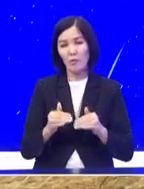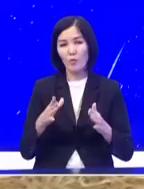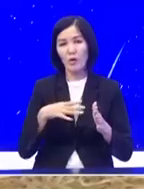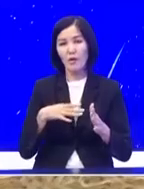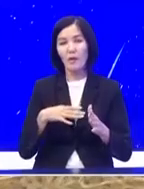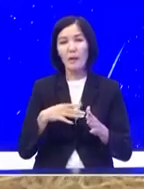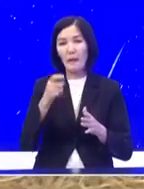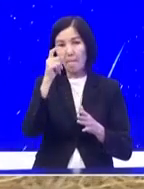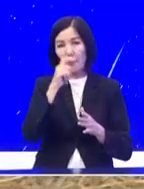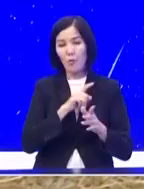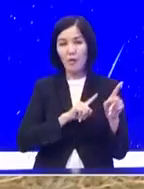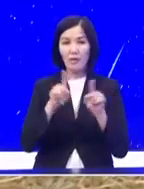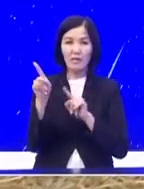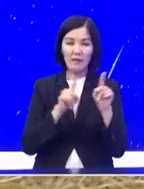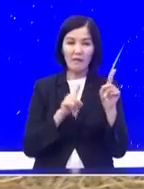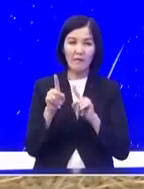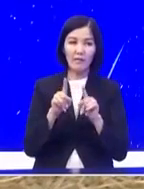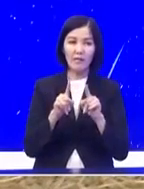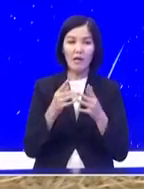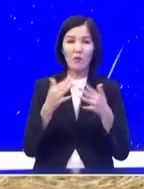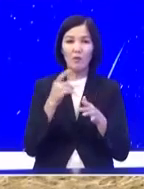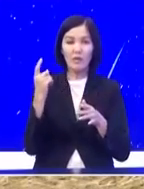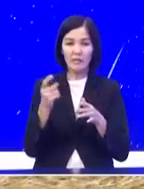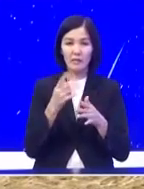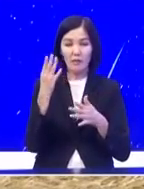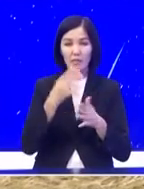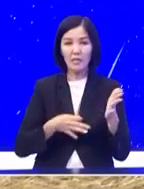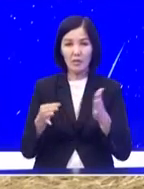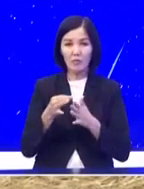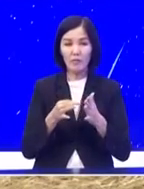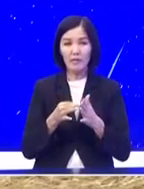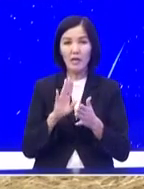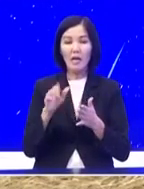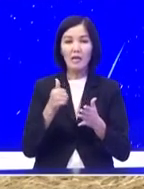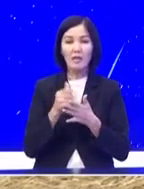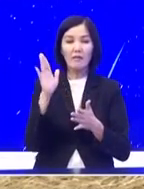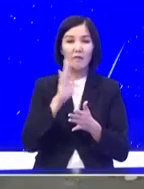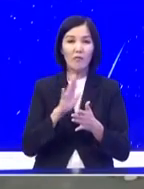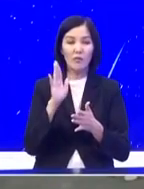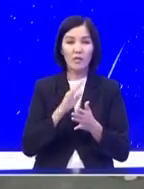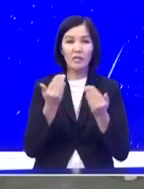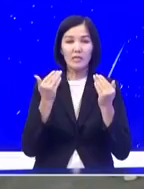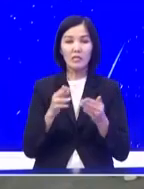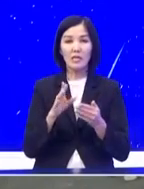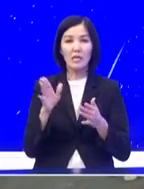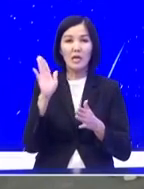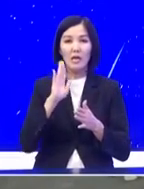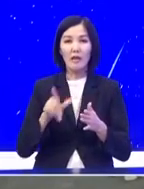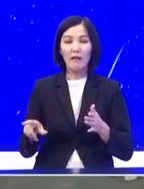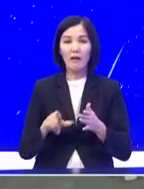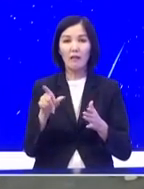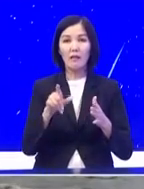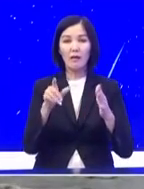плохо взошли кормовые травы, утверждают владельцы крестьянских хозяйств Алматинской области. Главная водная артерия региона, река Каратал, сильно